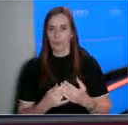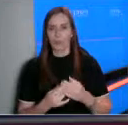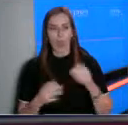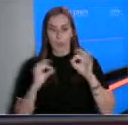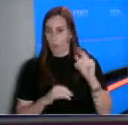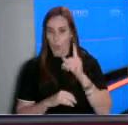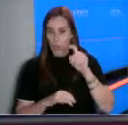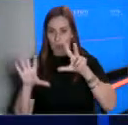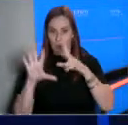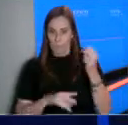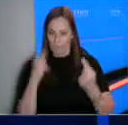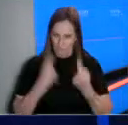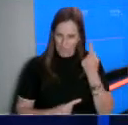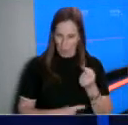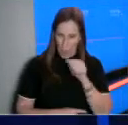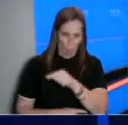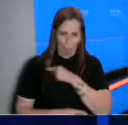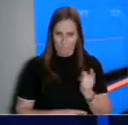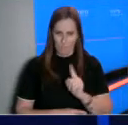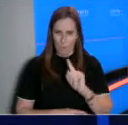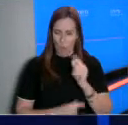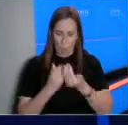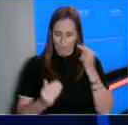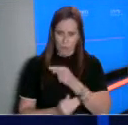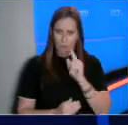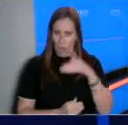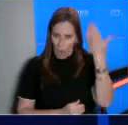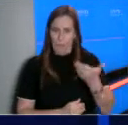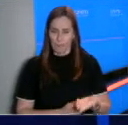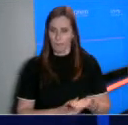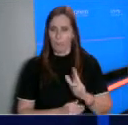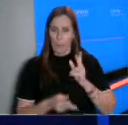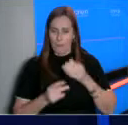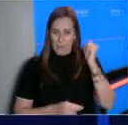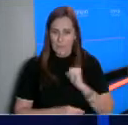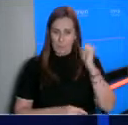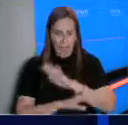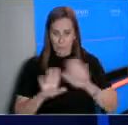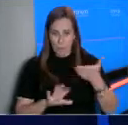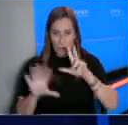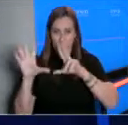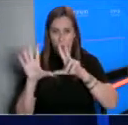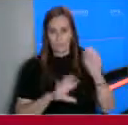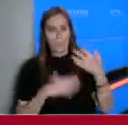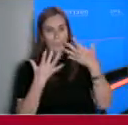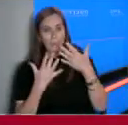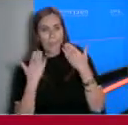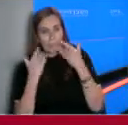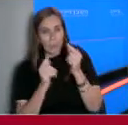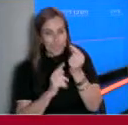ואף אחד מהם לא הגיע ל-8200. מה פתאום, לא הם. לא הקודמים להם, ולא אף אחד ממצפה רמון עבר. אני אספר לך סיפור